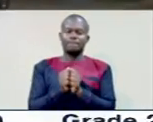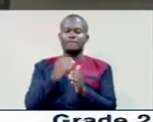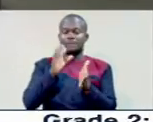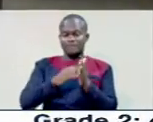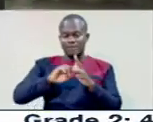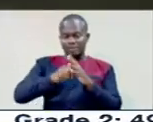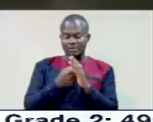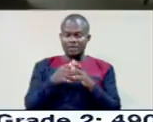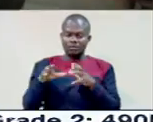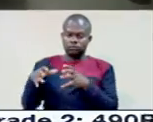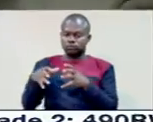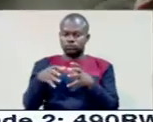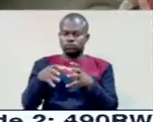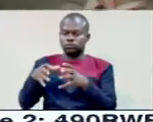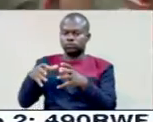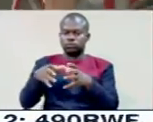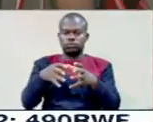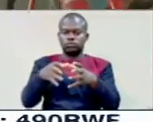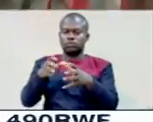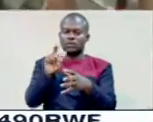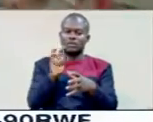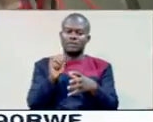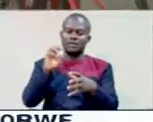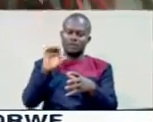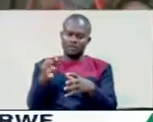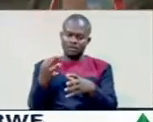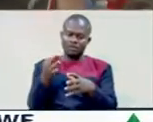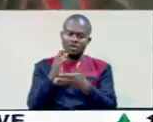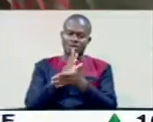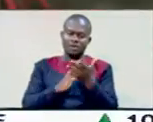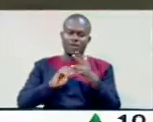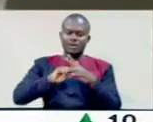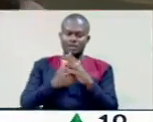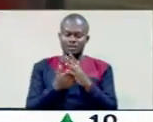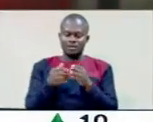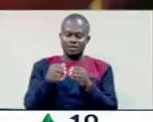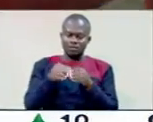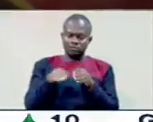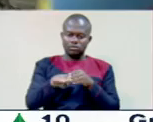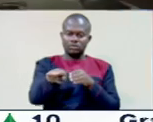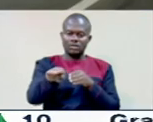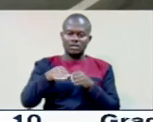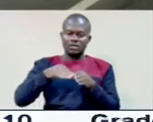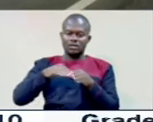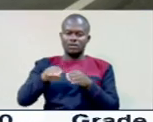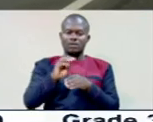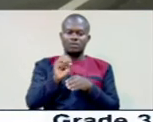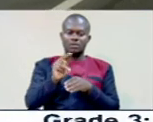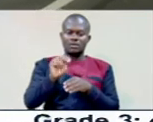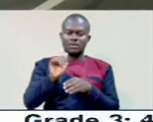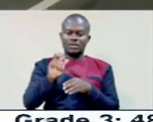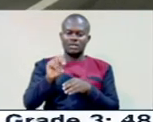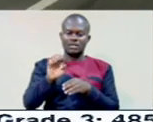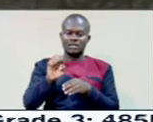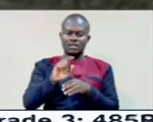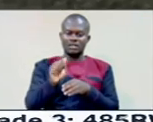katangiye igikundi kiri hamwe maze ku kilometero cya gatatu bamwe batangira gucika igikundi aho ibi byaje gutuma Munyaneza Didier ukina ikipe ya